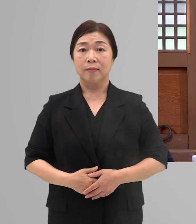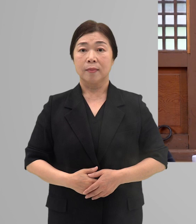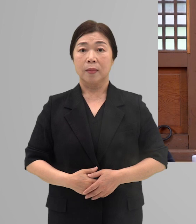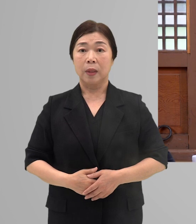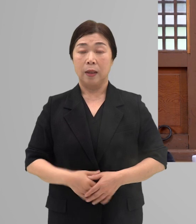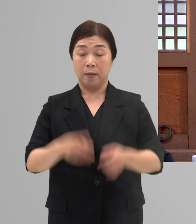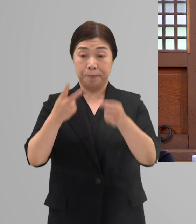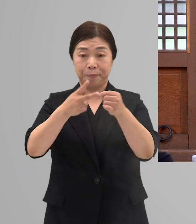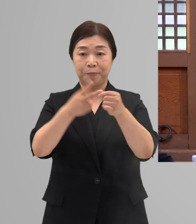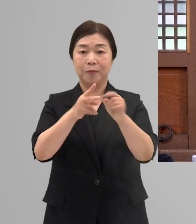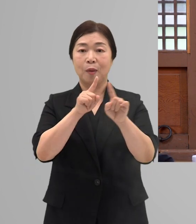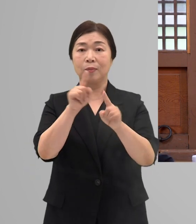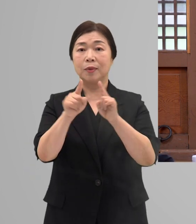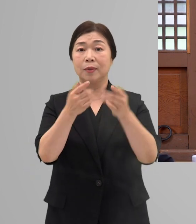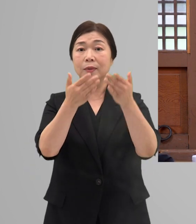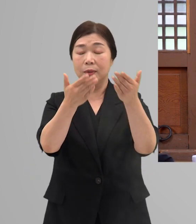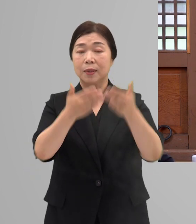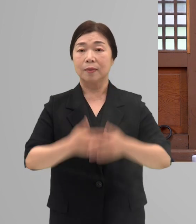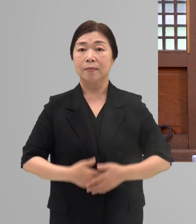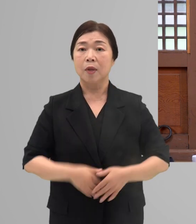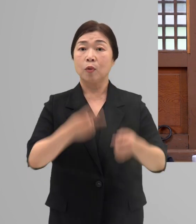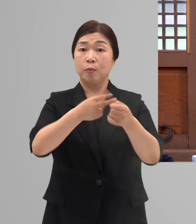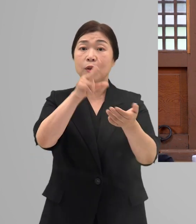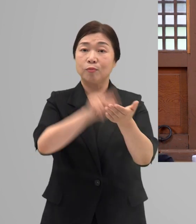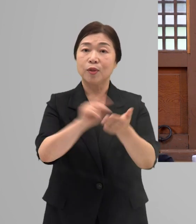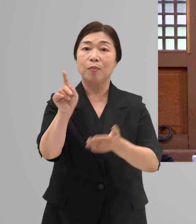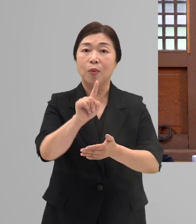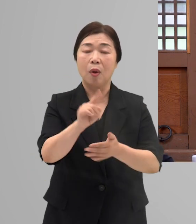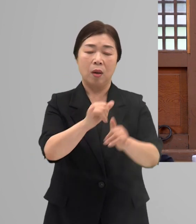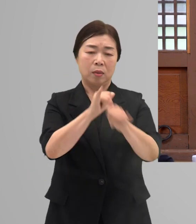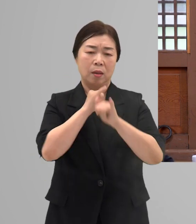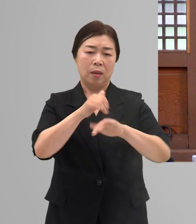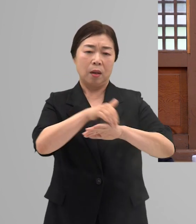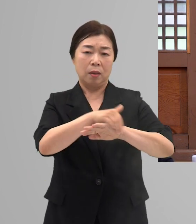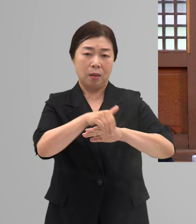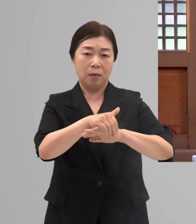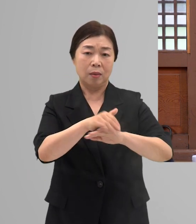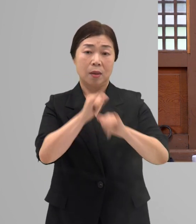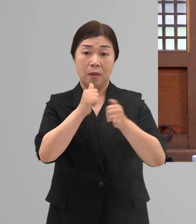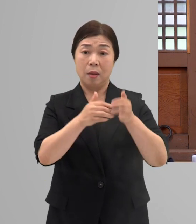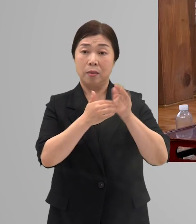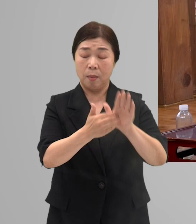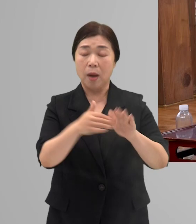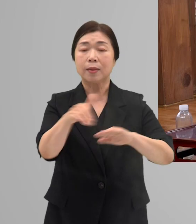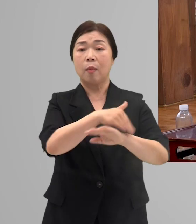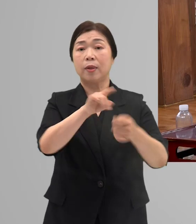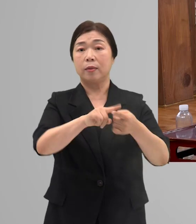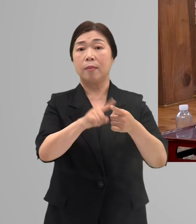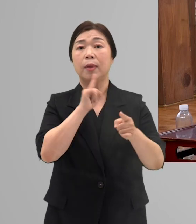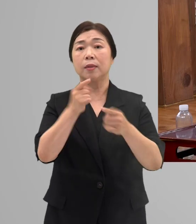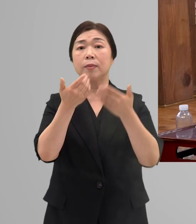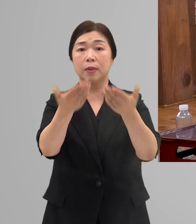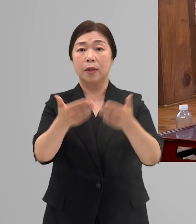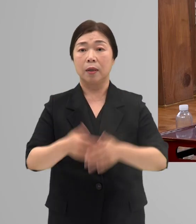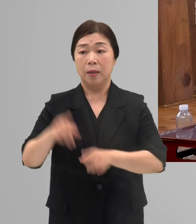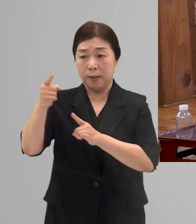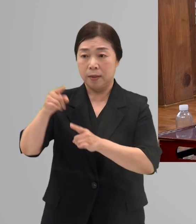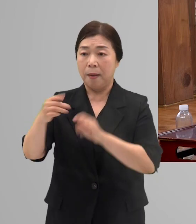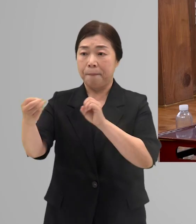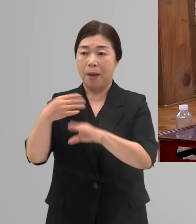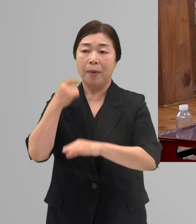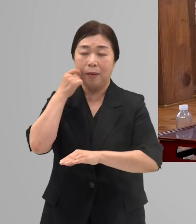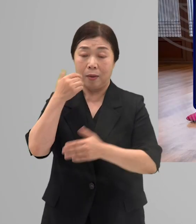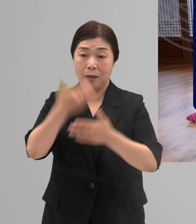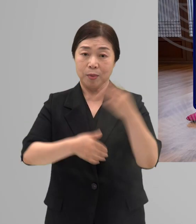그럼 계속해서 두 번째 문제 드리겠습니다. 두 번째 문제는 자살 예방 사업과 관련된 퀴즈입니다. 이현지님께서는 정답을 외칠